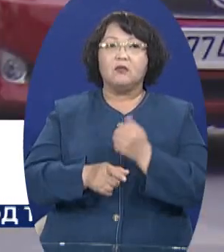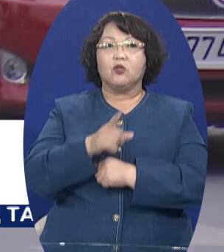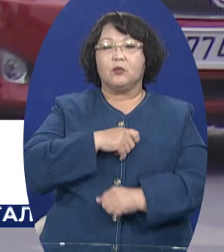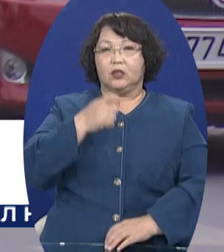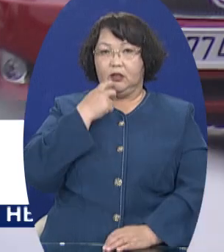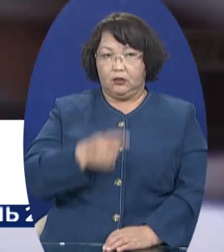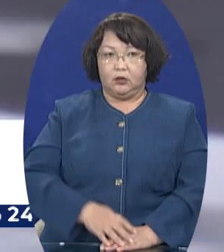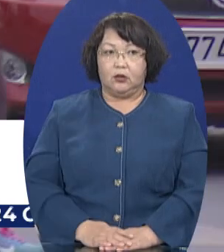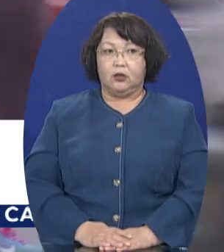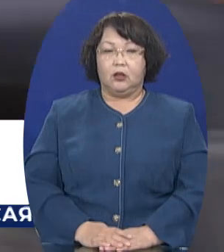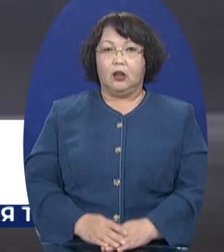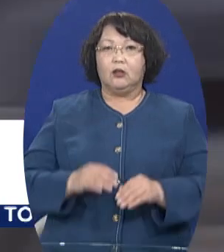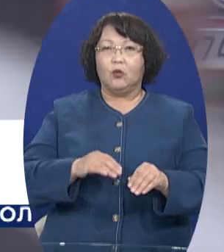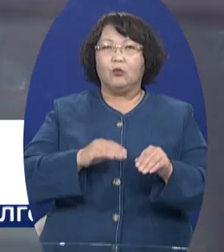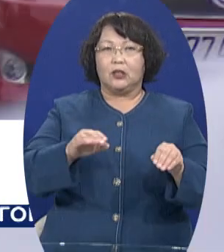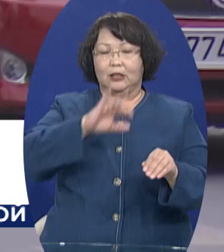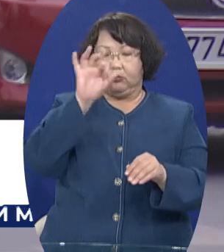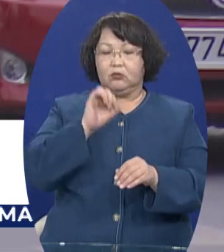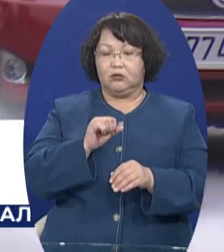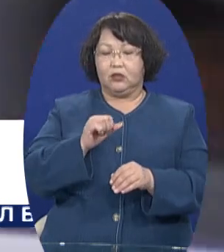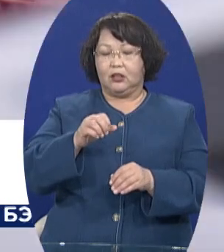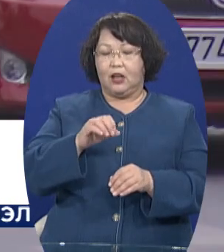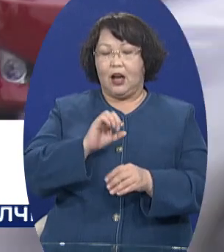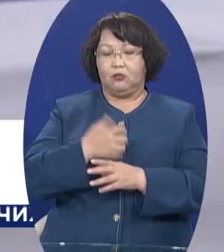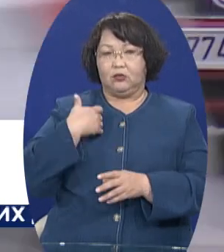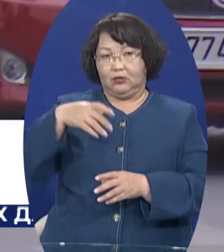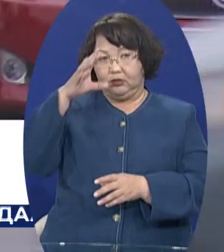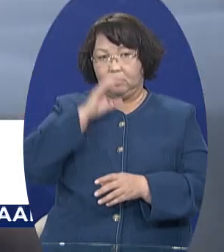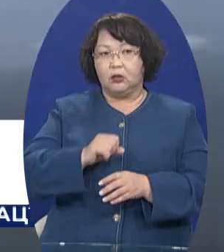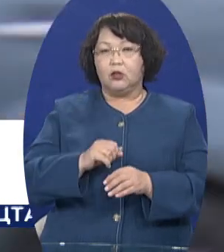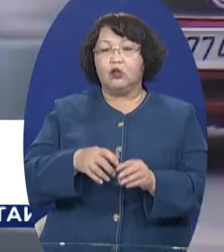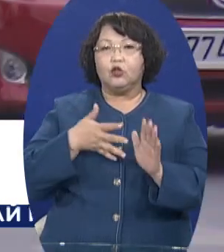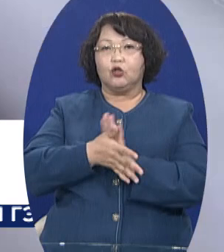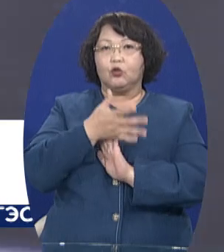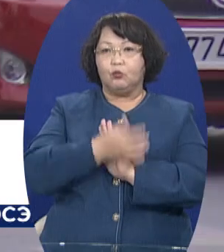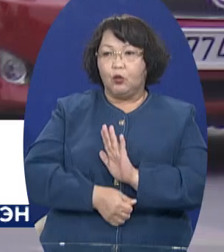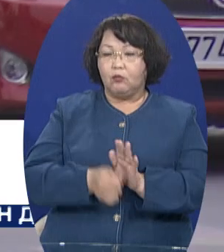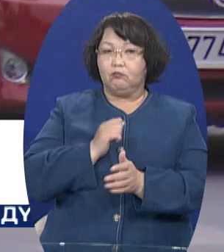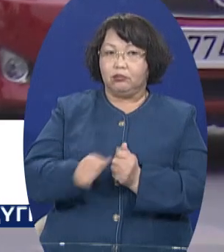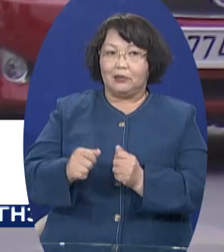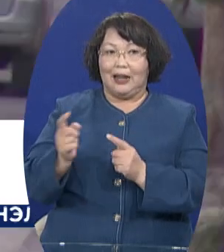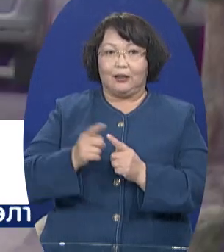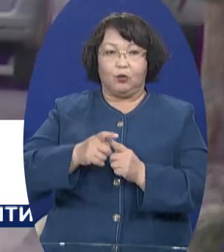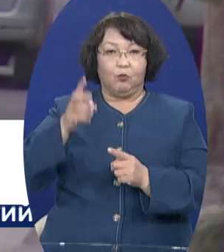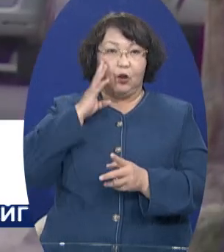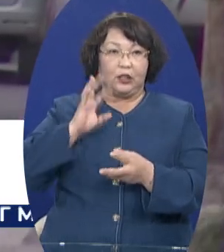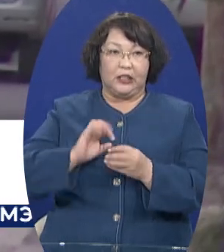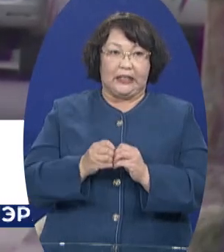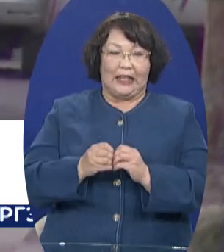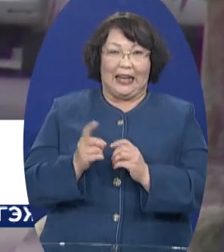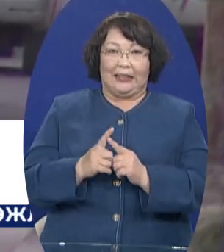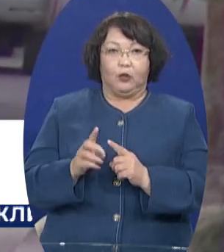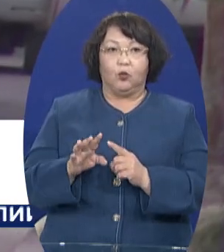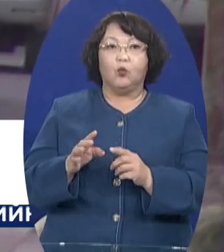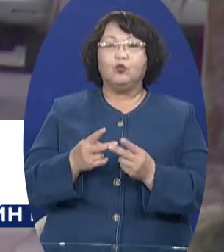төвжирлийн сайд Сүхбаатарын хувьд бол одоо энэ хуулийг одоо төсвийн бодлогоор төвжирлийн эсрэг хатуу бодлого явуулахаас төтгөлцөж байгаагаа илэрхийлээд үндсэн